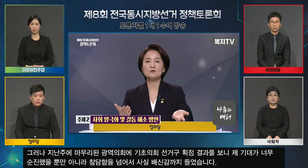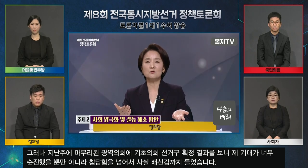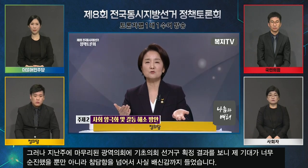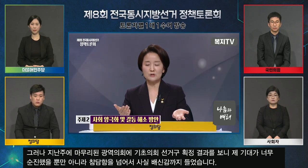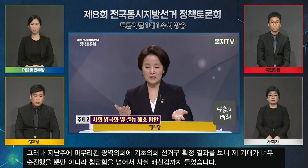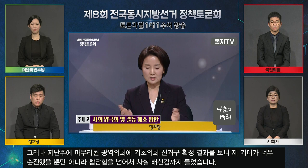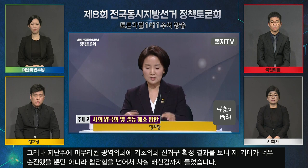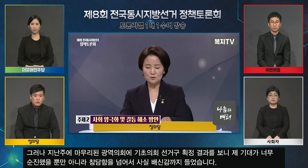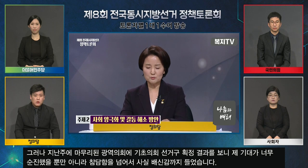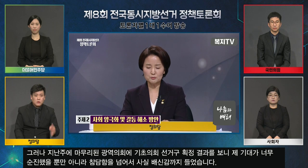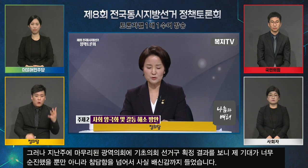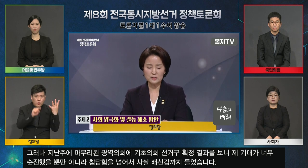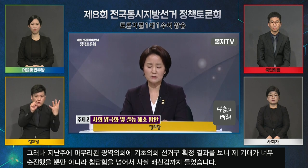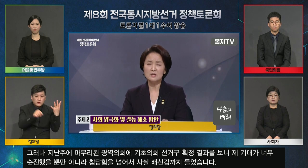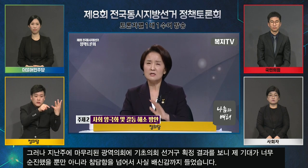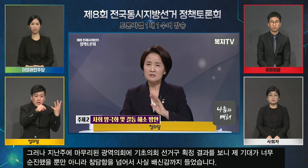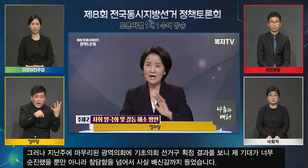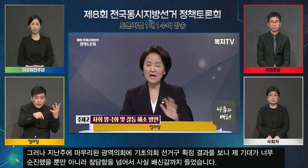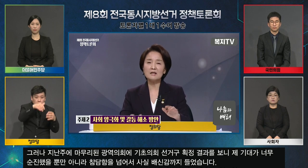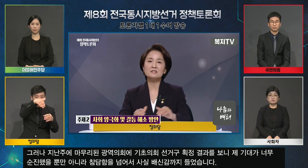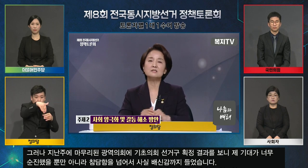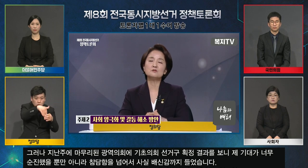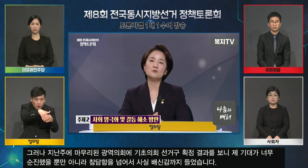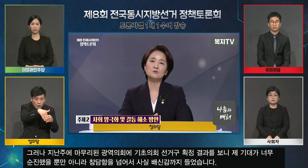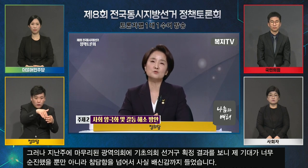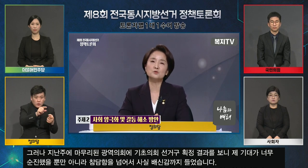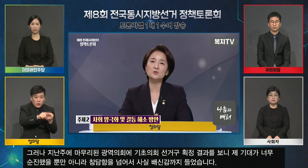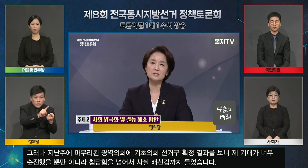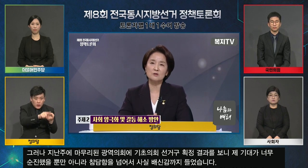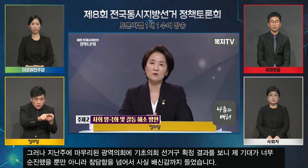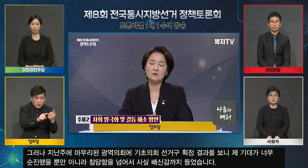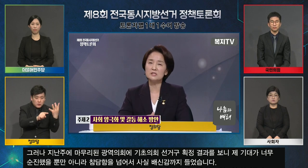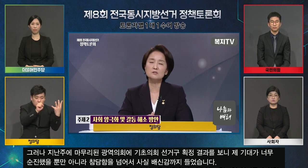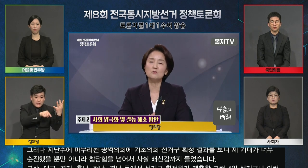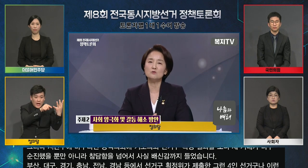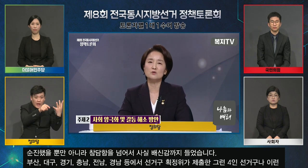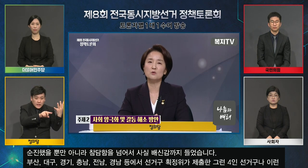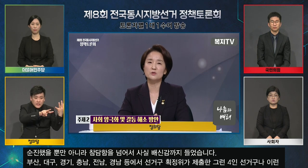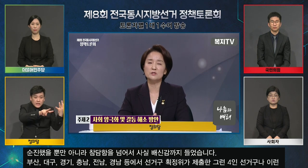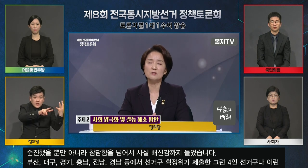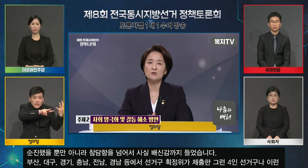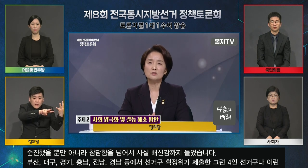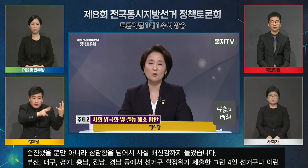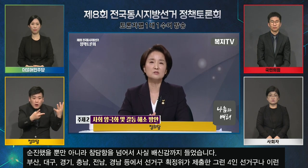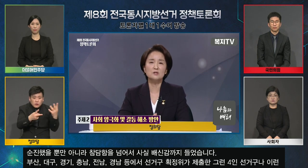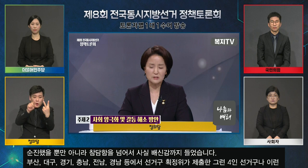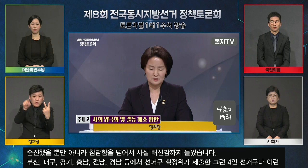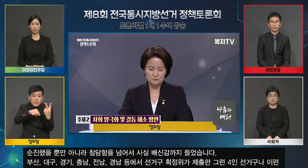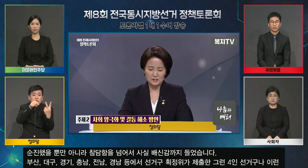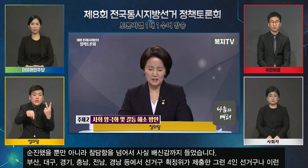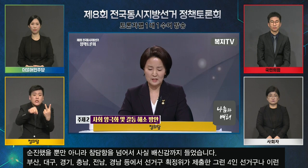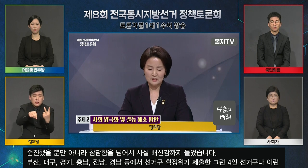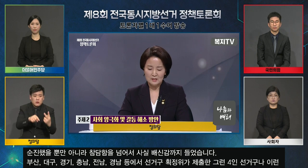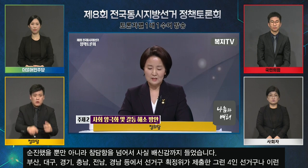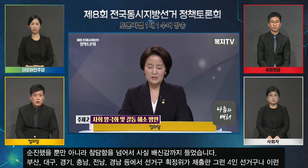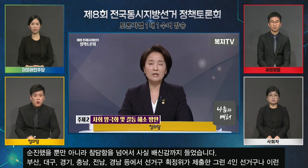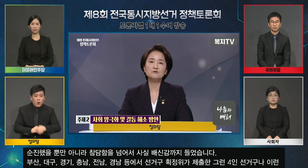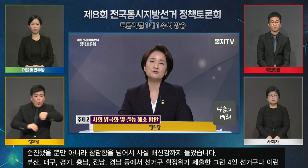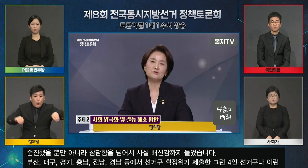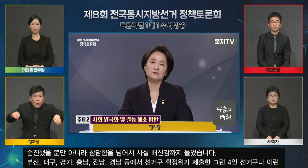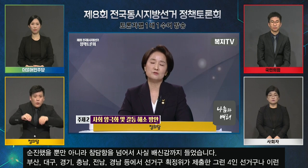4인 선거구나 이런 부분들을 다 2인 선거구로 쪼개서 2인 선거구가 오히려 더 늘어났습니다.